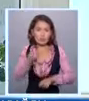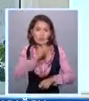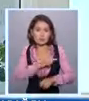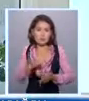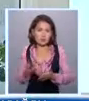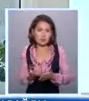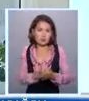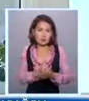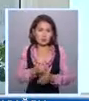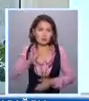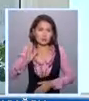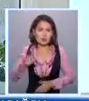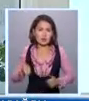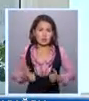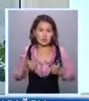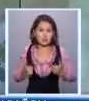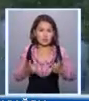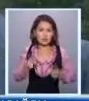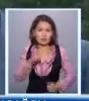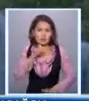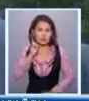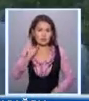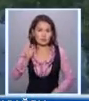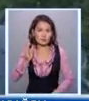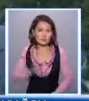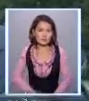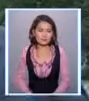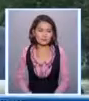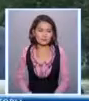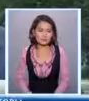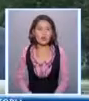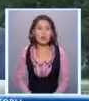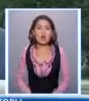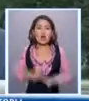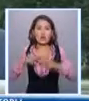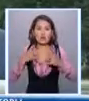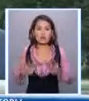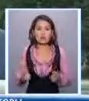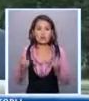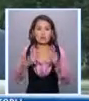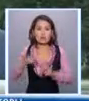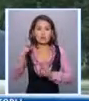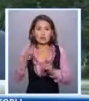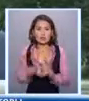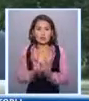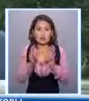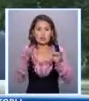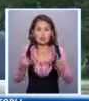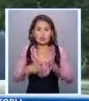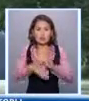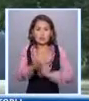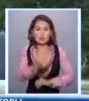өзінің әлеуетін толық қанды арттыруға мүмкіндік алады. Үлкен ірі өндірістерді инновациялық тұрғыда көтерудің өзін елбасы